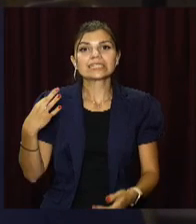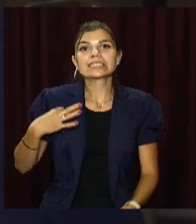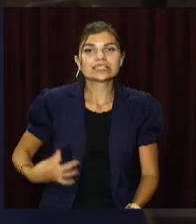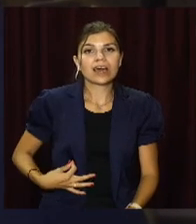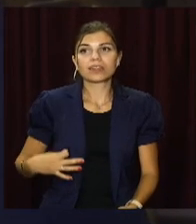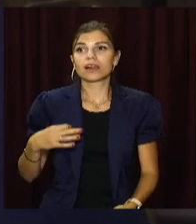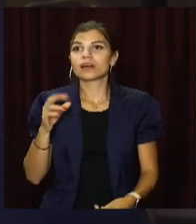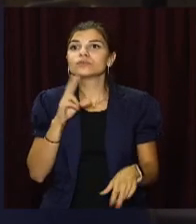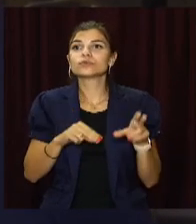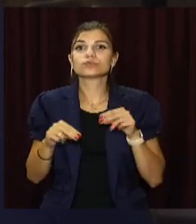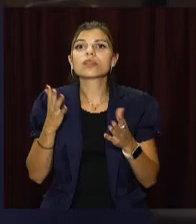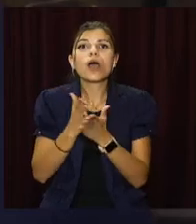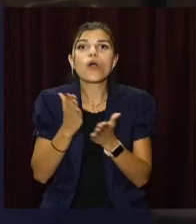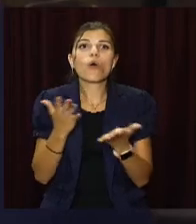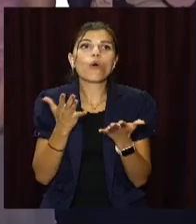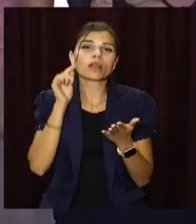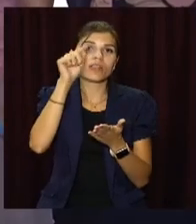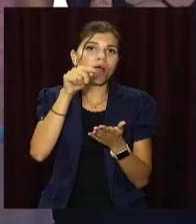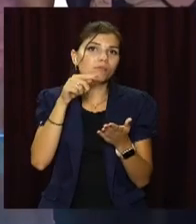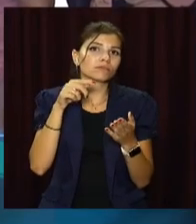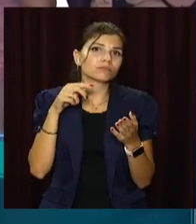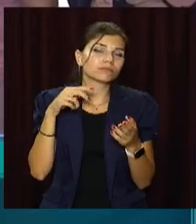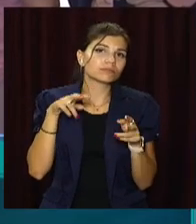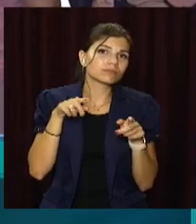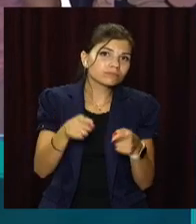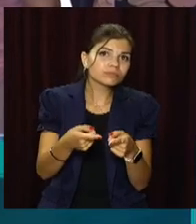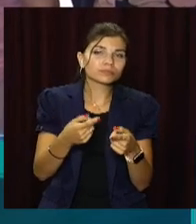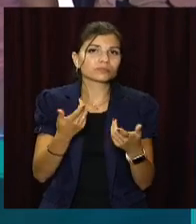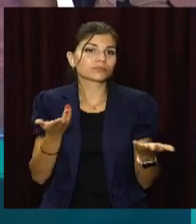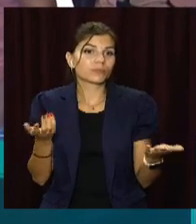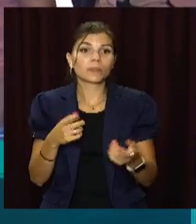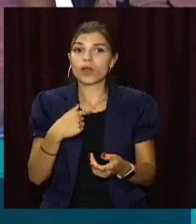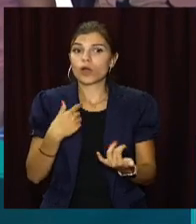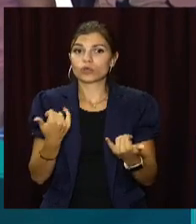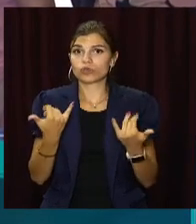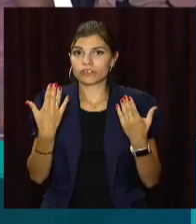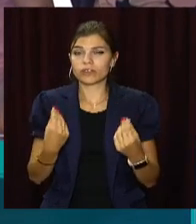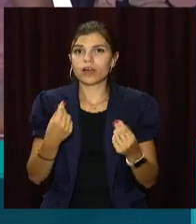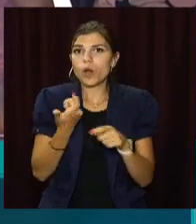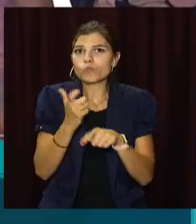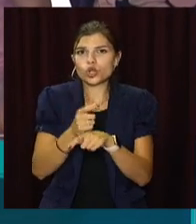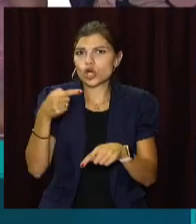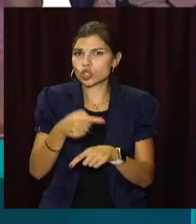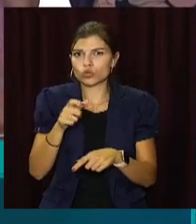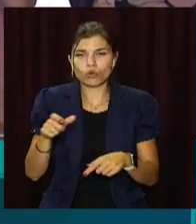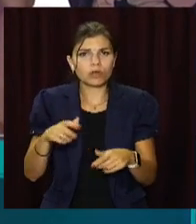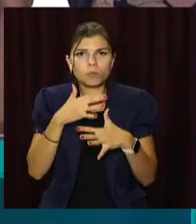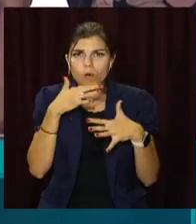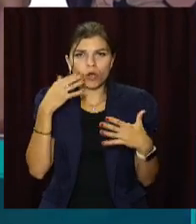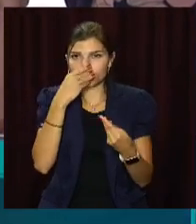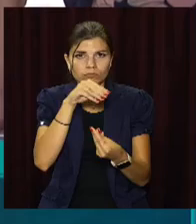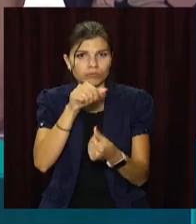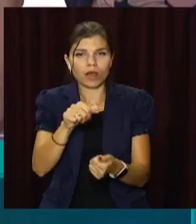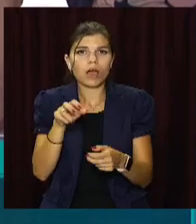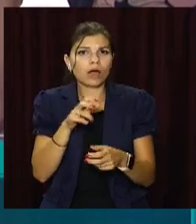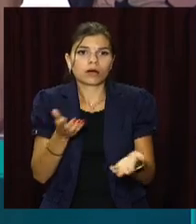яких знаходяться в полоні. На сьогоднішній день у нас більше тисячі людей безвісти зниклих за особливих обставин.